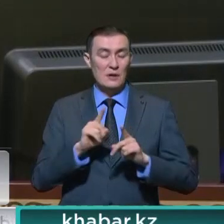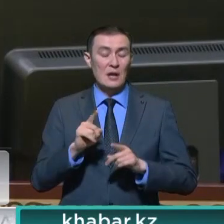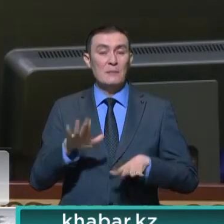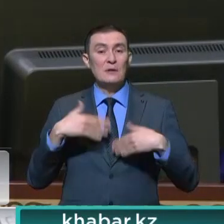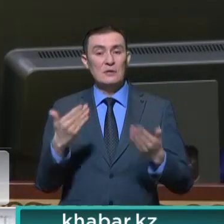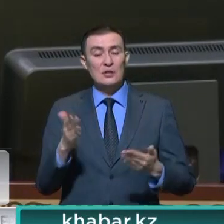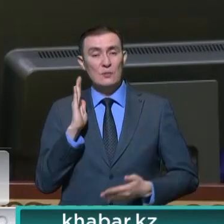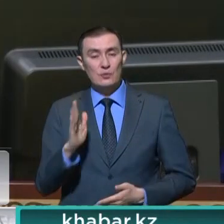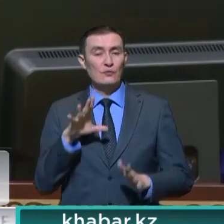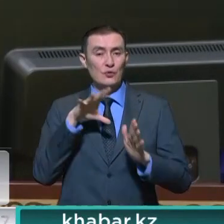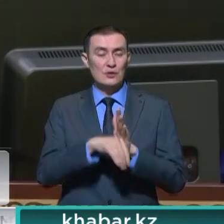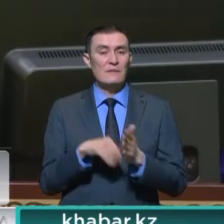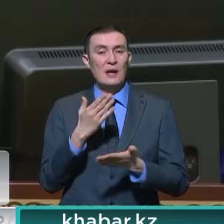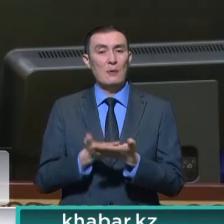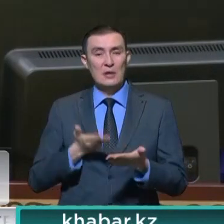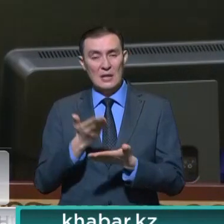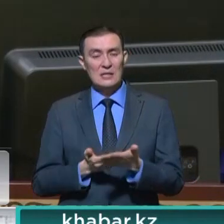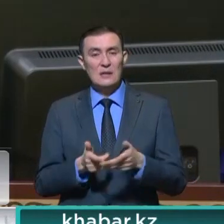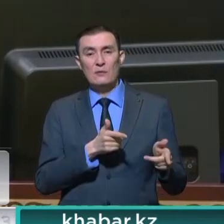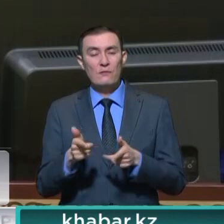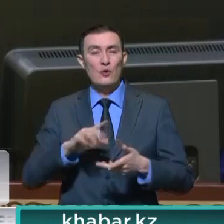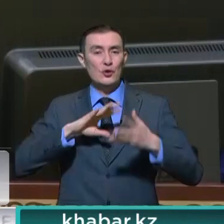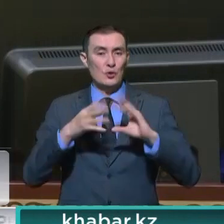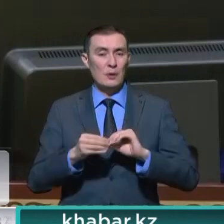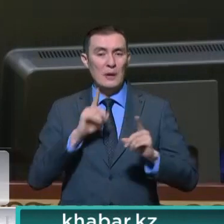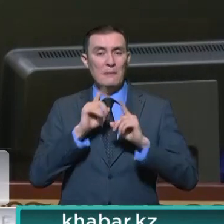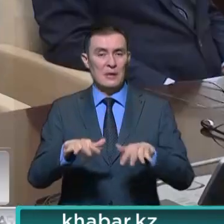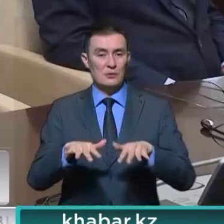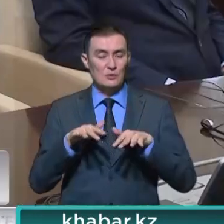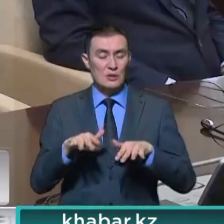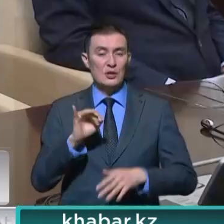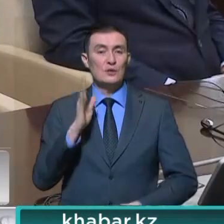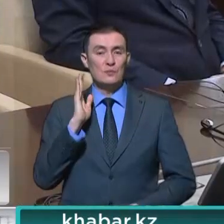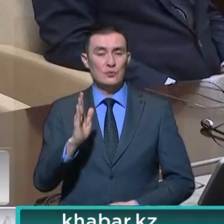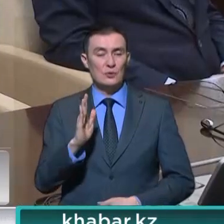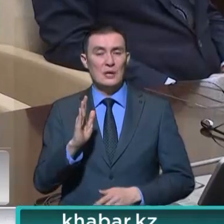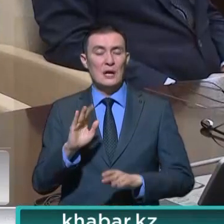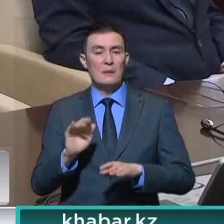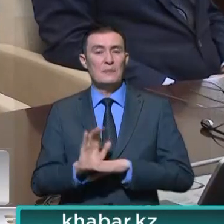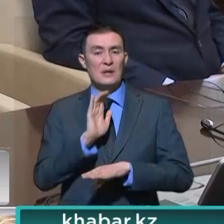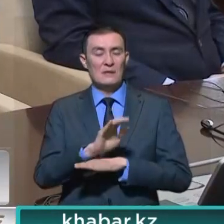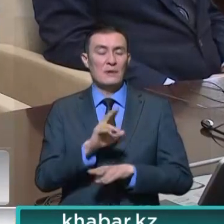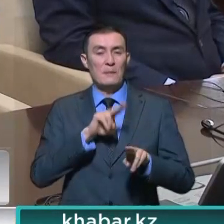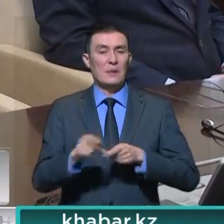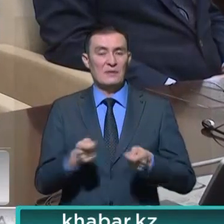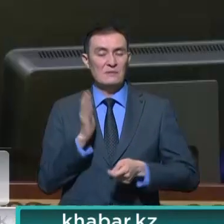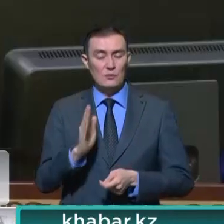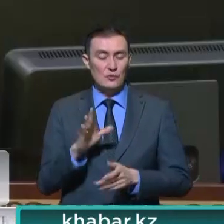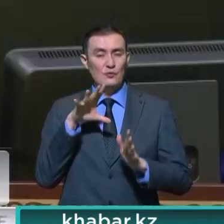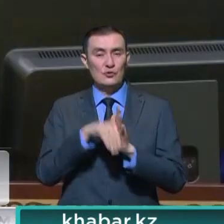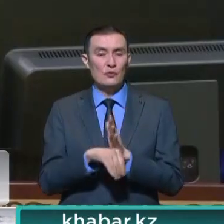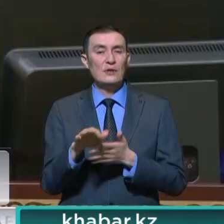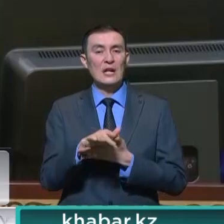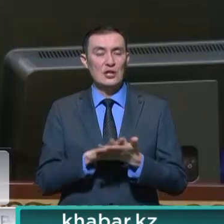прозвучавшие предложения будут включены в рекомендации разработанные по итогам парламентских слушаний и будут направлены в Правительство это также будет учтено